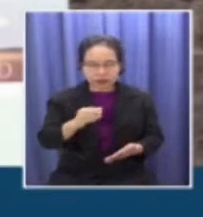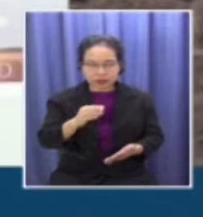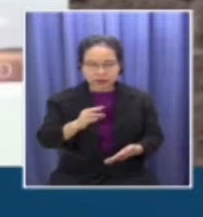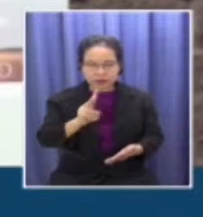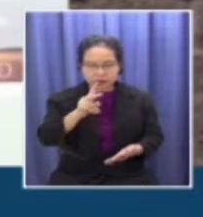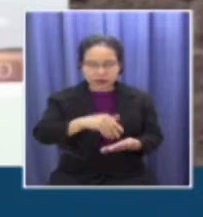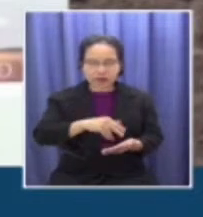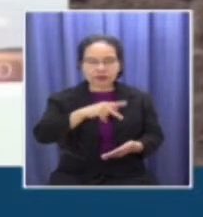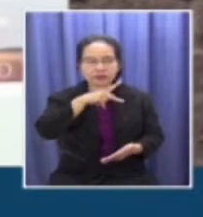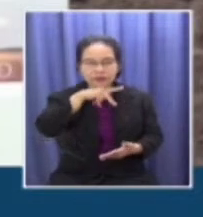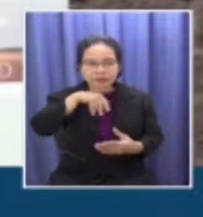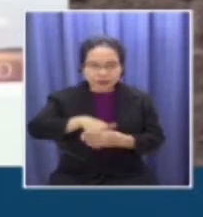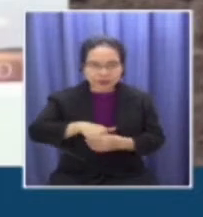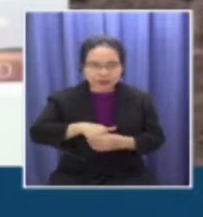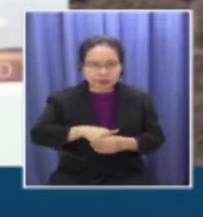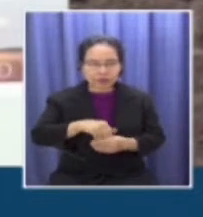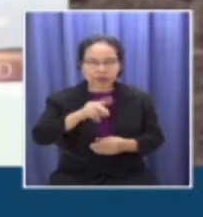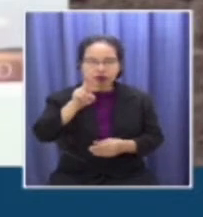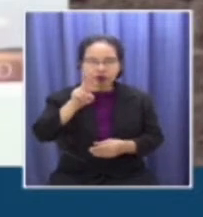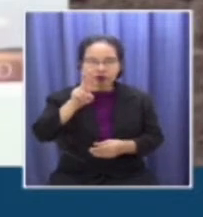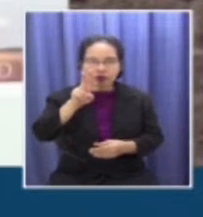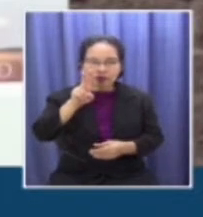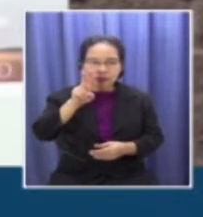ɔmo yɛ mpem